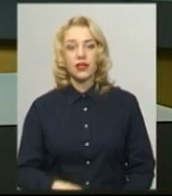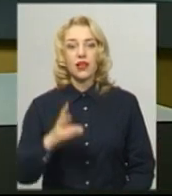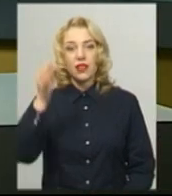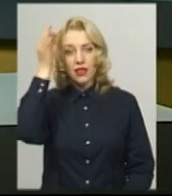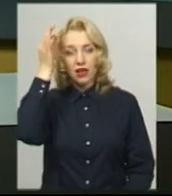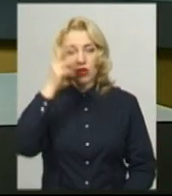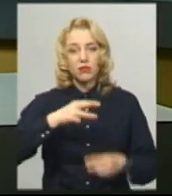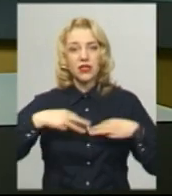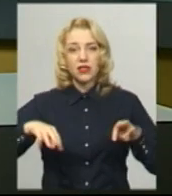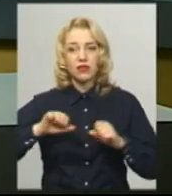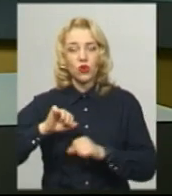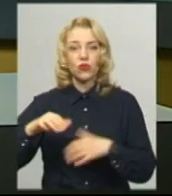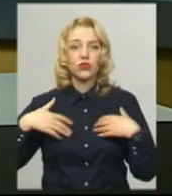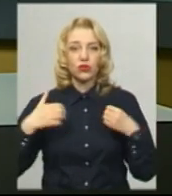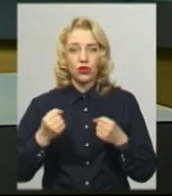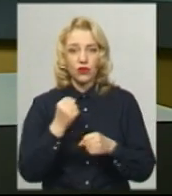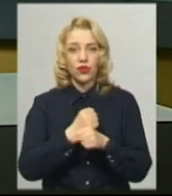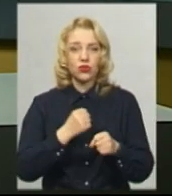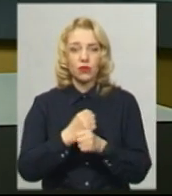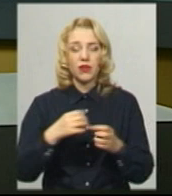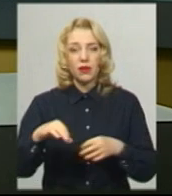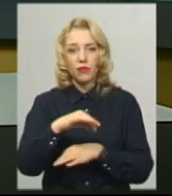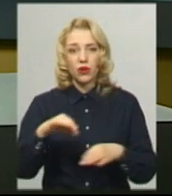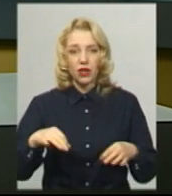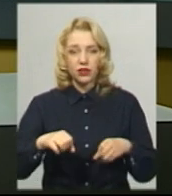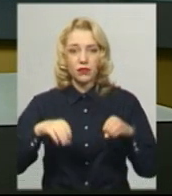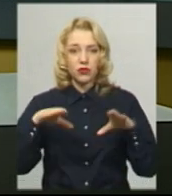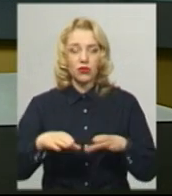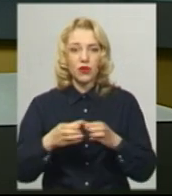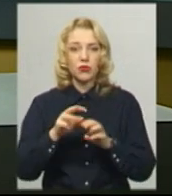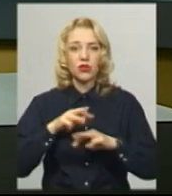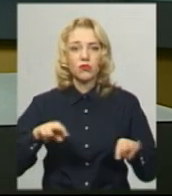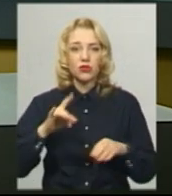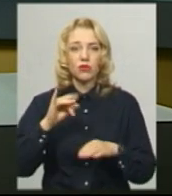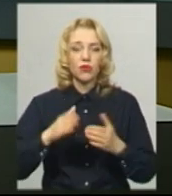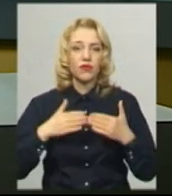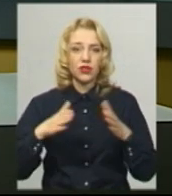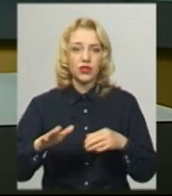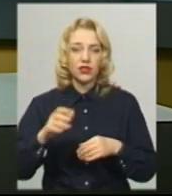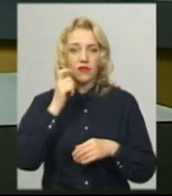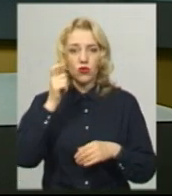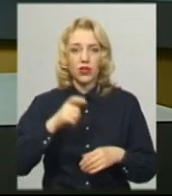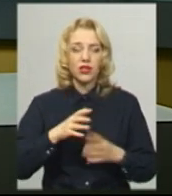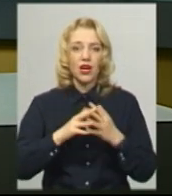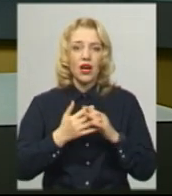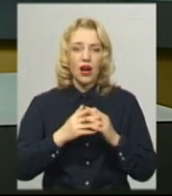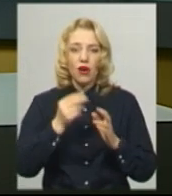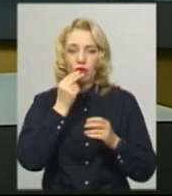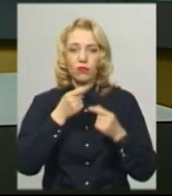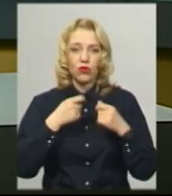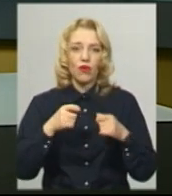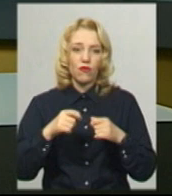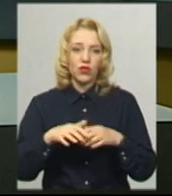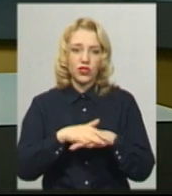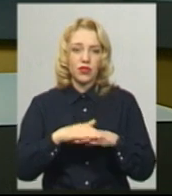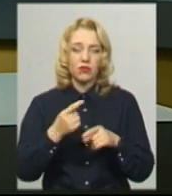Нагадаю, Міністерство охорони здоров'я розробило проект постанови Кабінету міністрів про відкриття в країні агропродовольчих ринків. Про це на